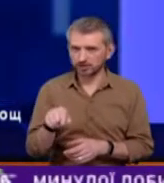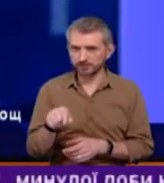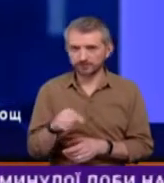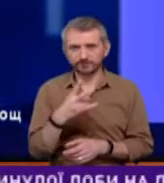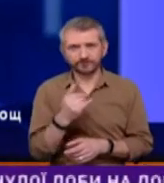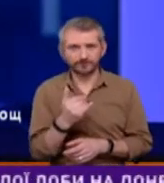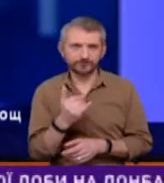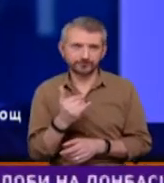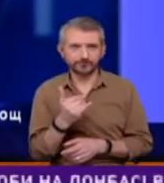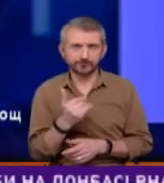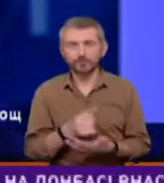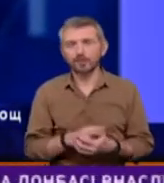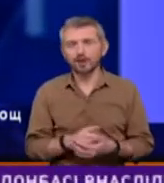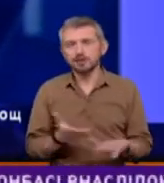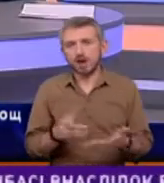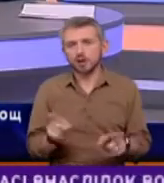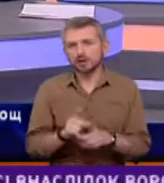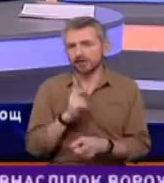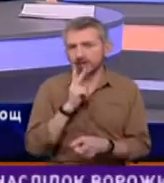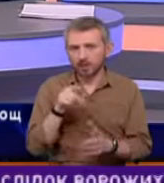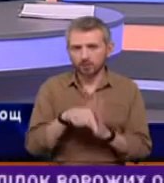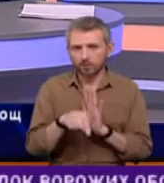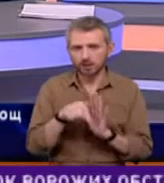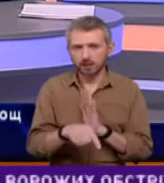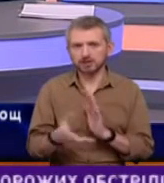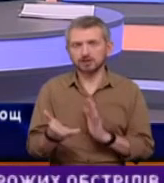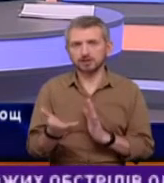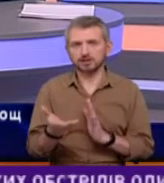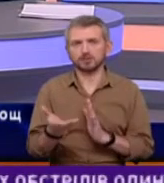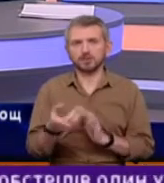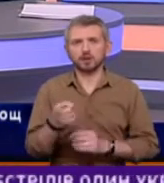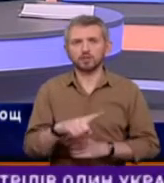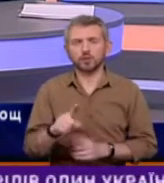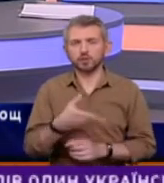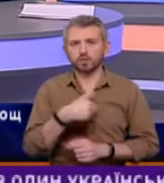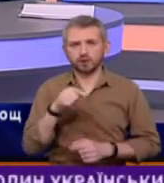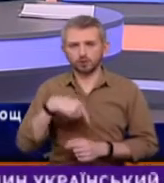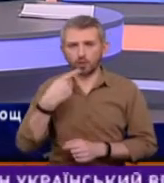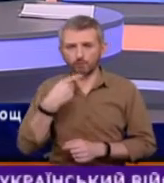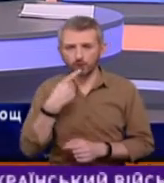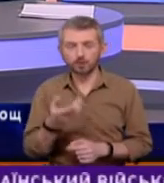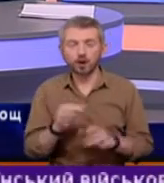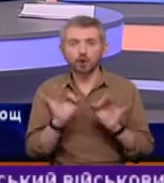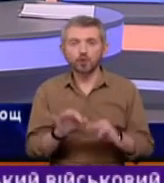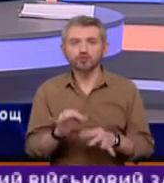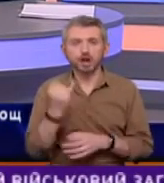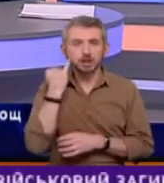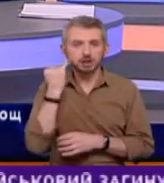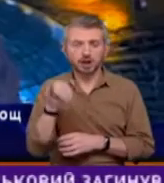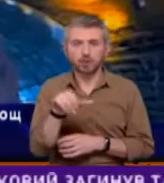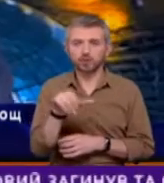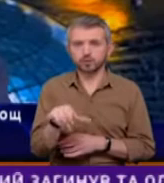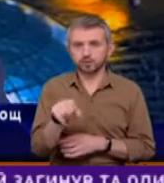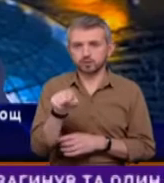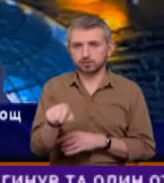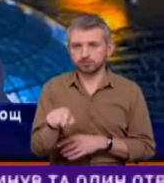Ну, одним словом, якось так воно виглядає в контексті того, що ми тут і говоримо. Хоча от ідея в пана Олександра